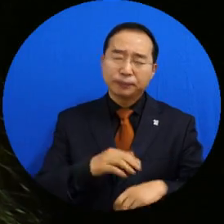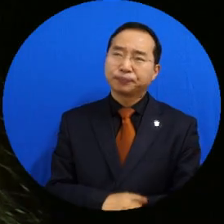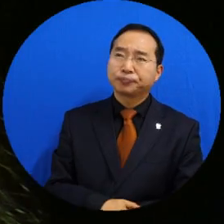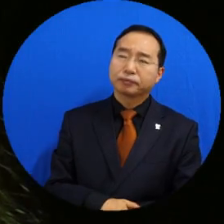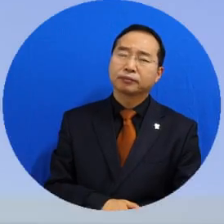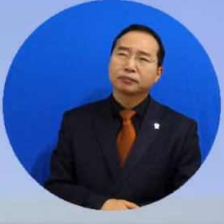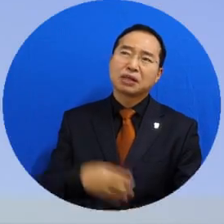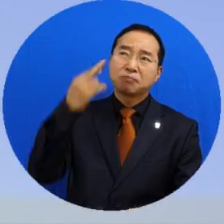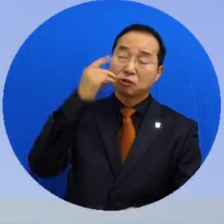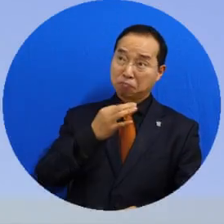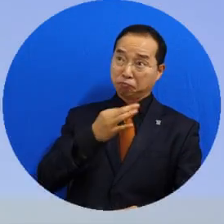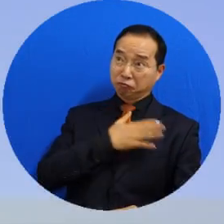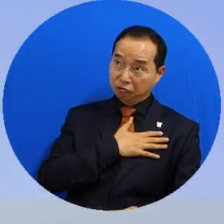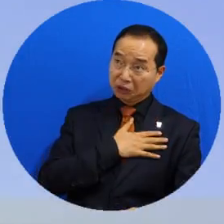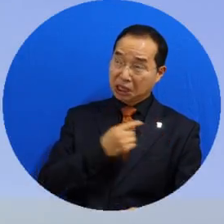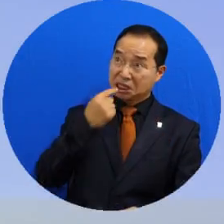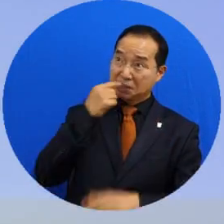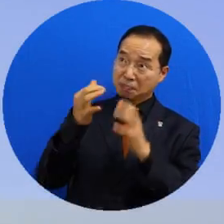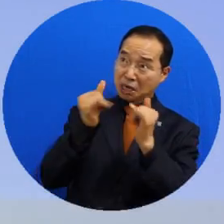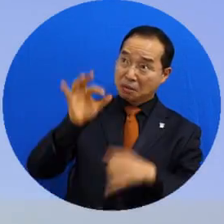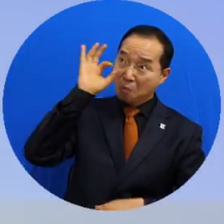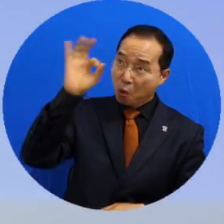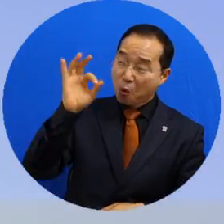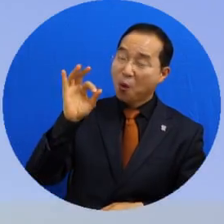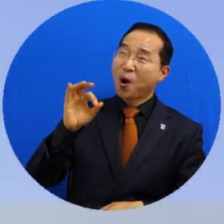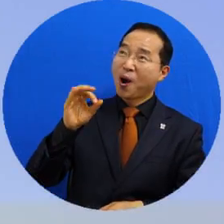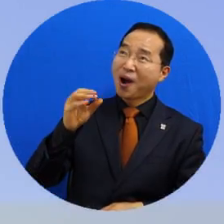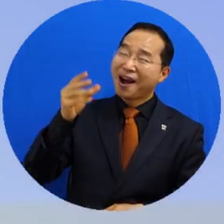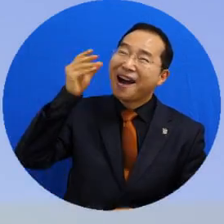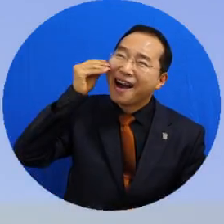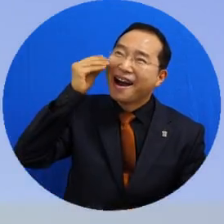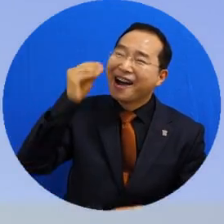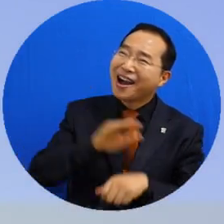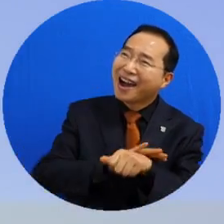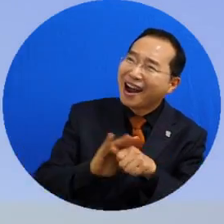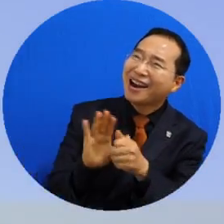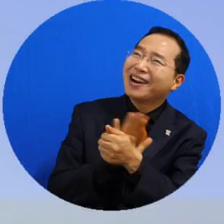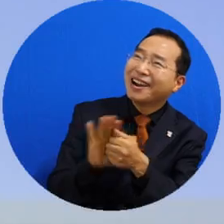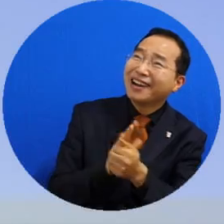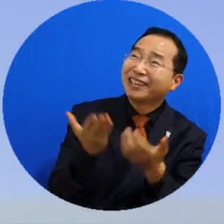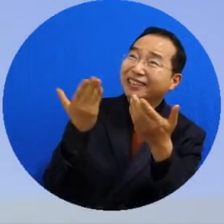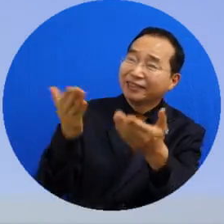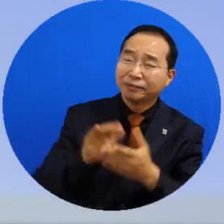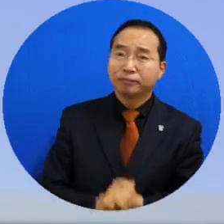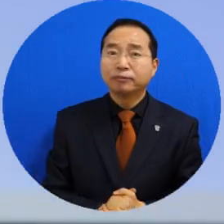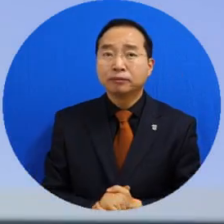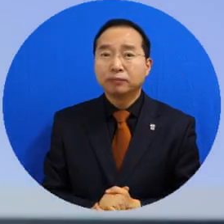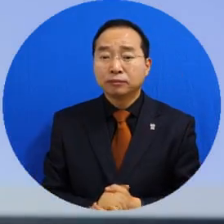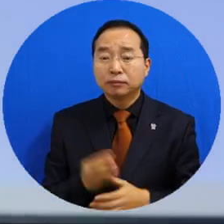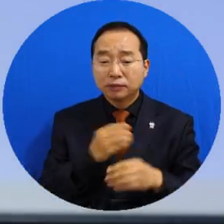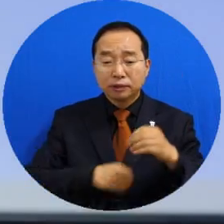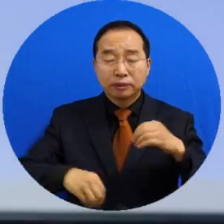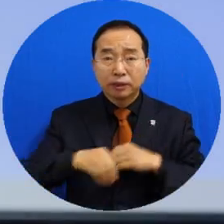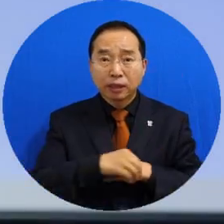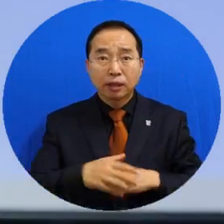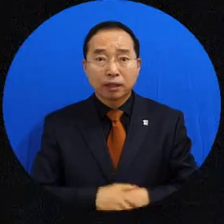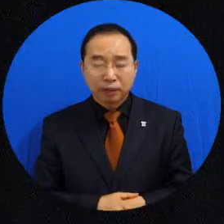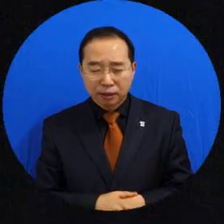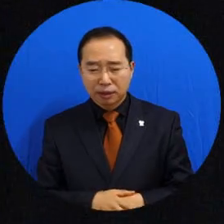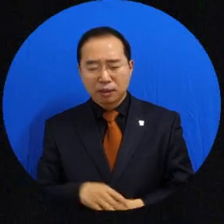미국 주류 좀 있는 사람 혹은 백인 이런 분들한테는 굉장히 잘해줬지만 우리가 종업원으로